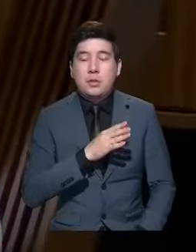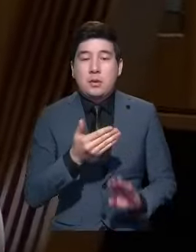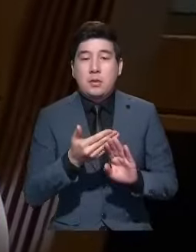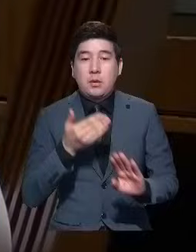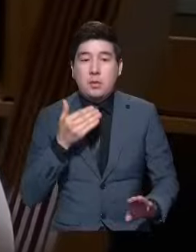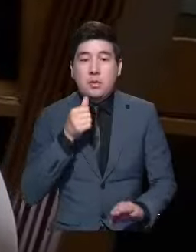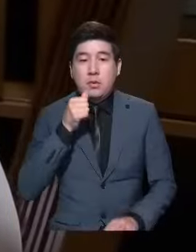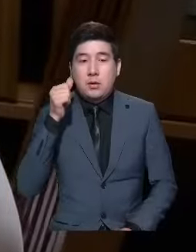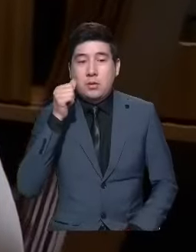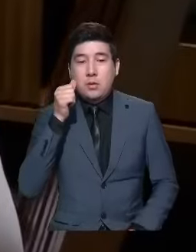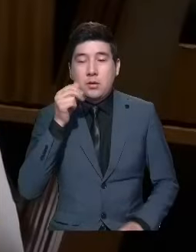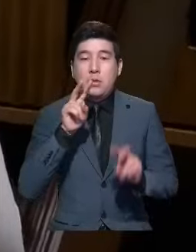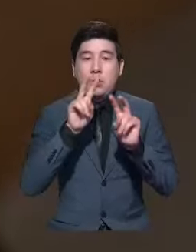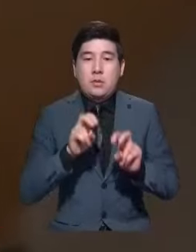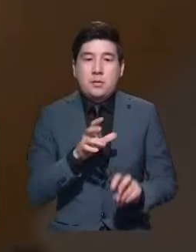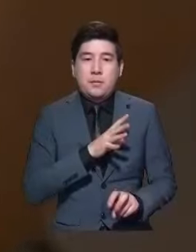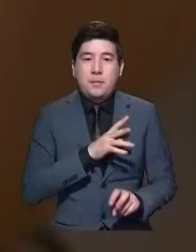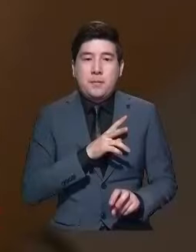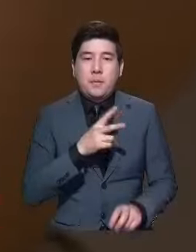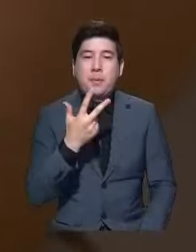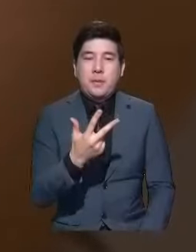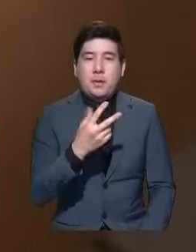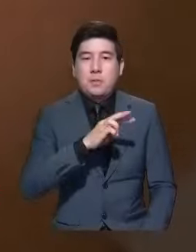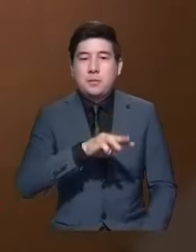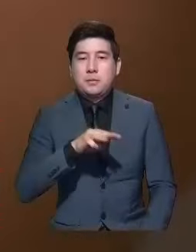рет тексеріс жүргізген, соның нәтижесінде 3 миллиард 200